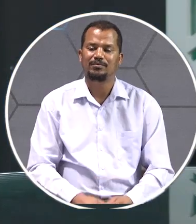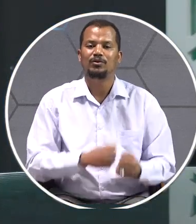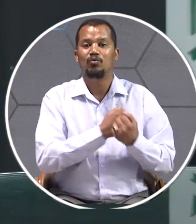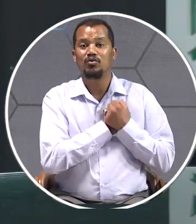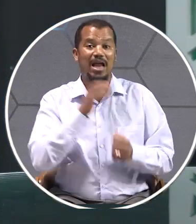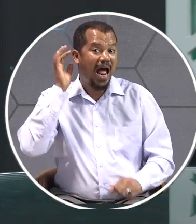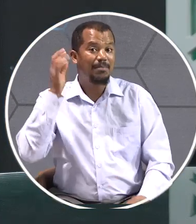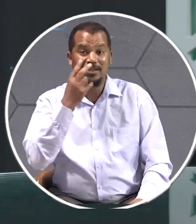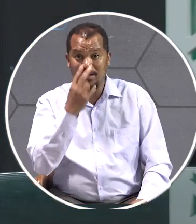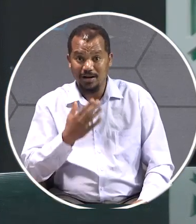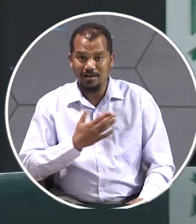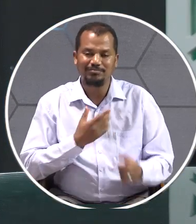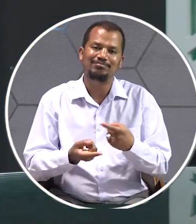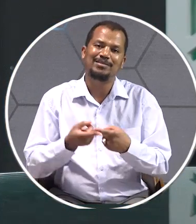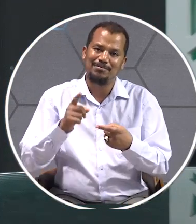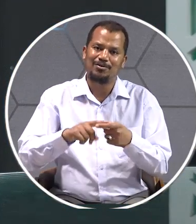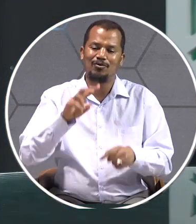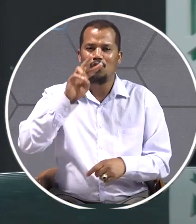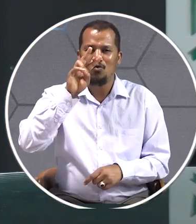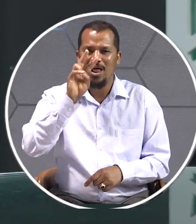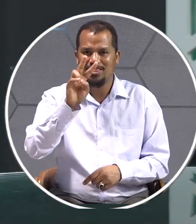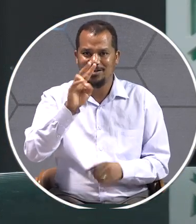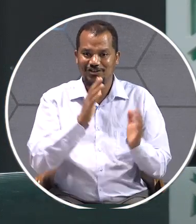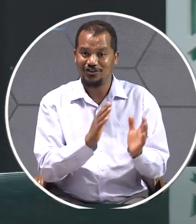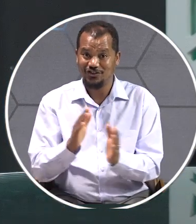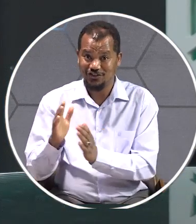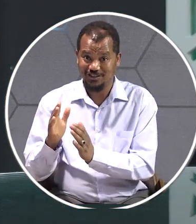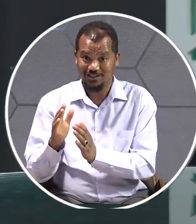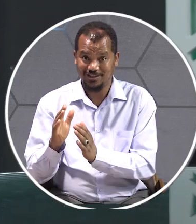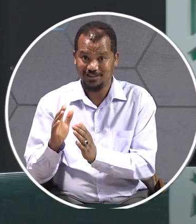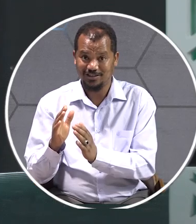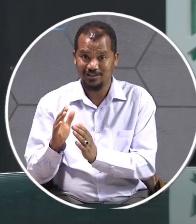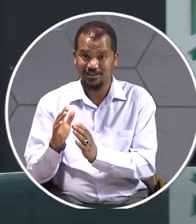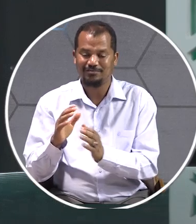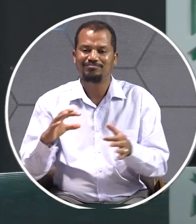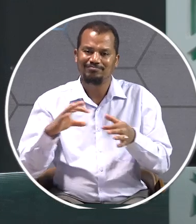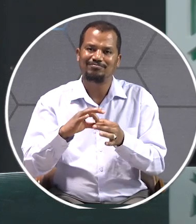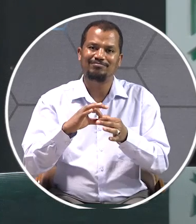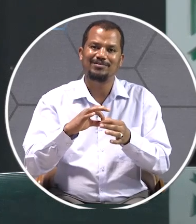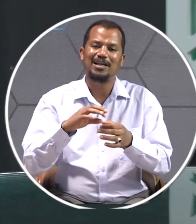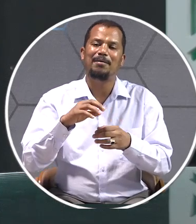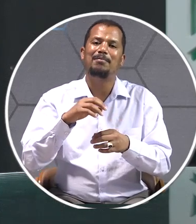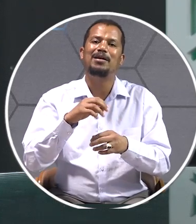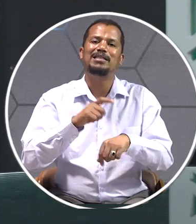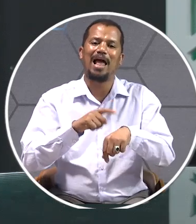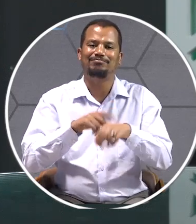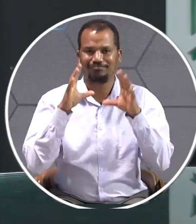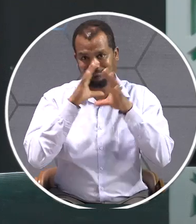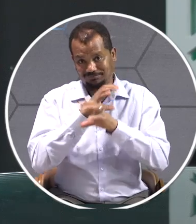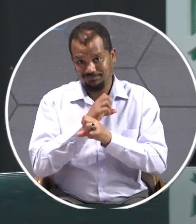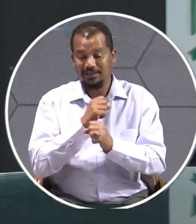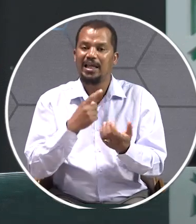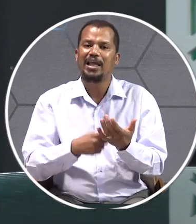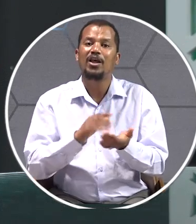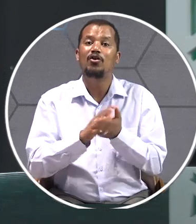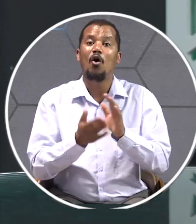ውድ አድማጭ ተመልካቾቻችን ተመለስን። ሁለቱንም ዝግጅቶቻችንን በተያዘላቸው ሰዓት እንዲቋጩ ተደርጓል።